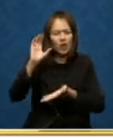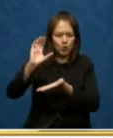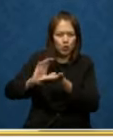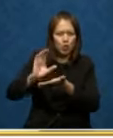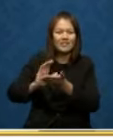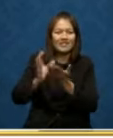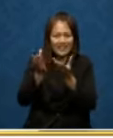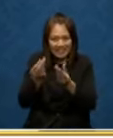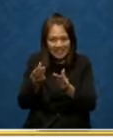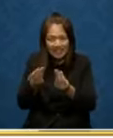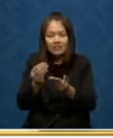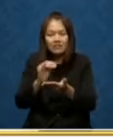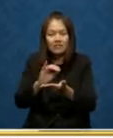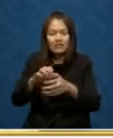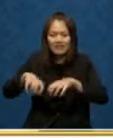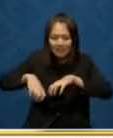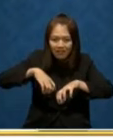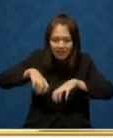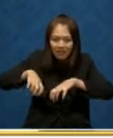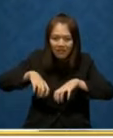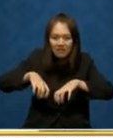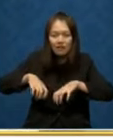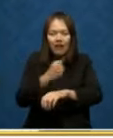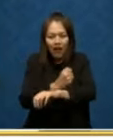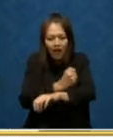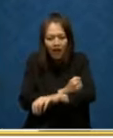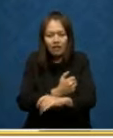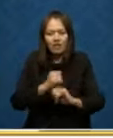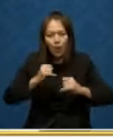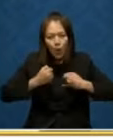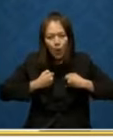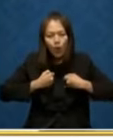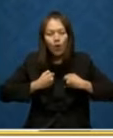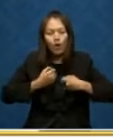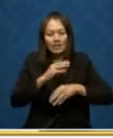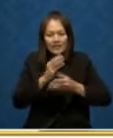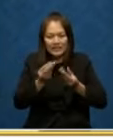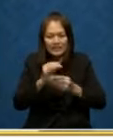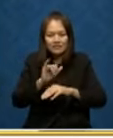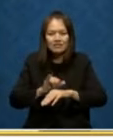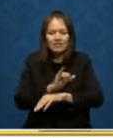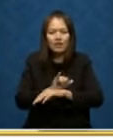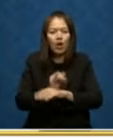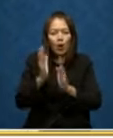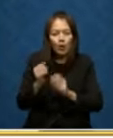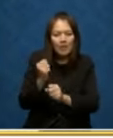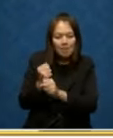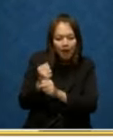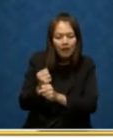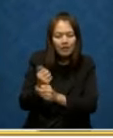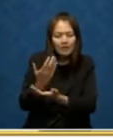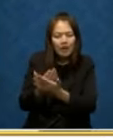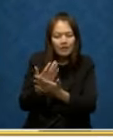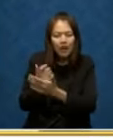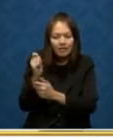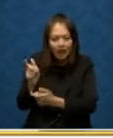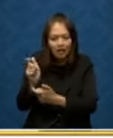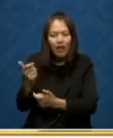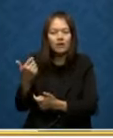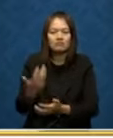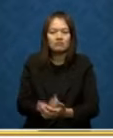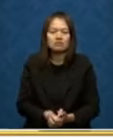ที่ดินและก็การบริหารการจัดการค่าแรงของเจ้าของสวนและลูกน้องในสวนยางพารานะครับเพราะฉะนั้นเรื่องอย่างนี้